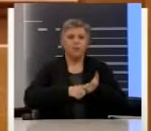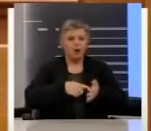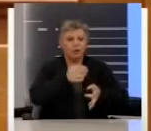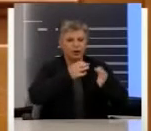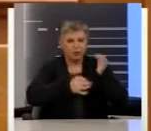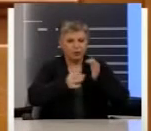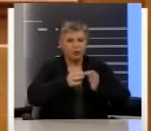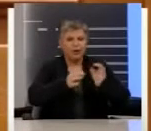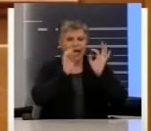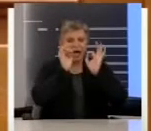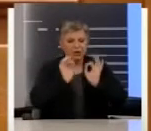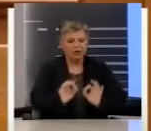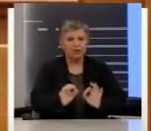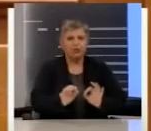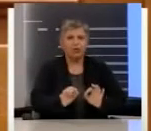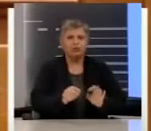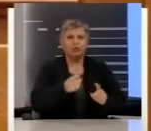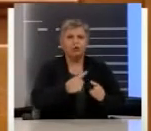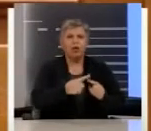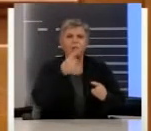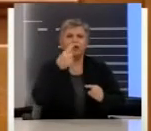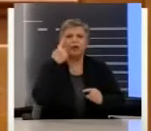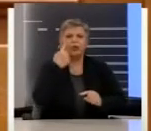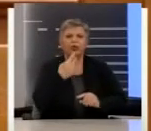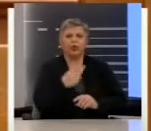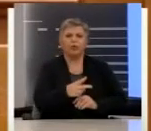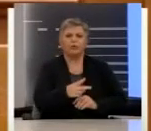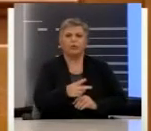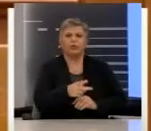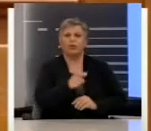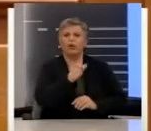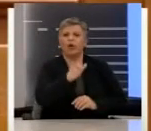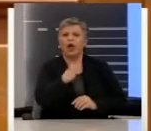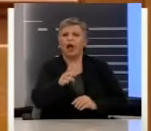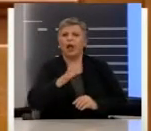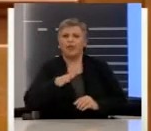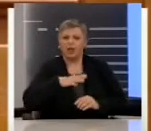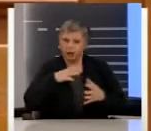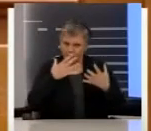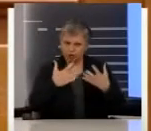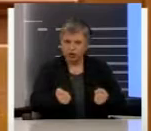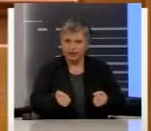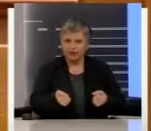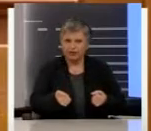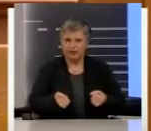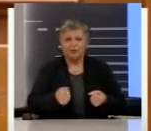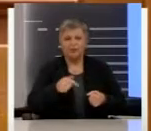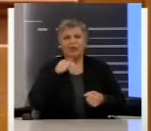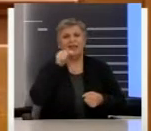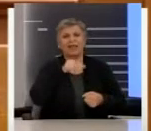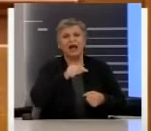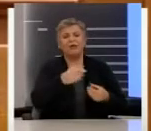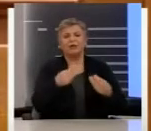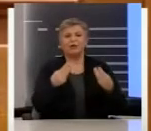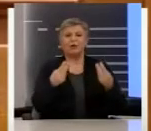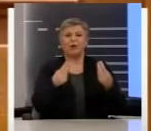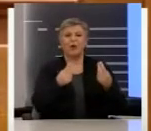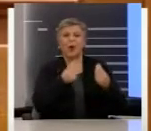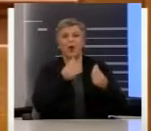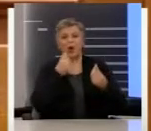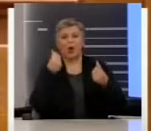πολίτης. Αυτές οι χαρακτηρισμοί παιχνιδίσματα για